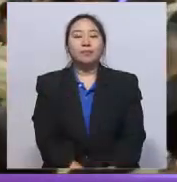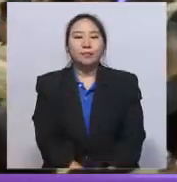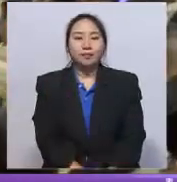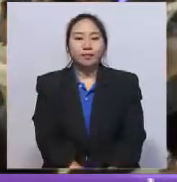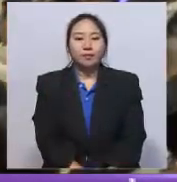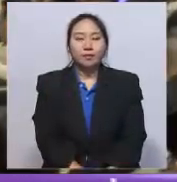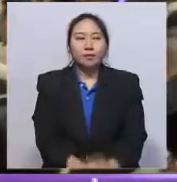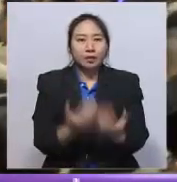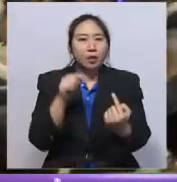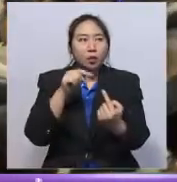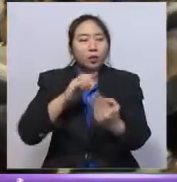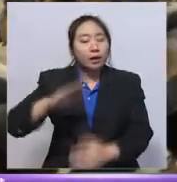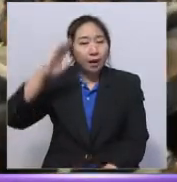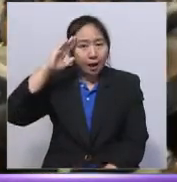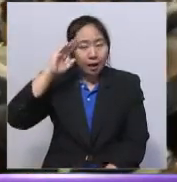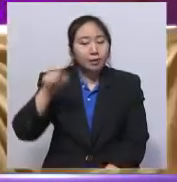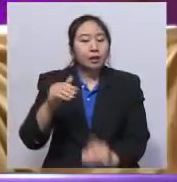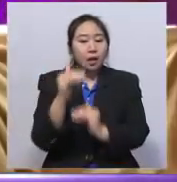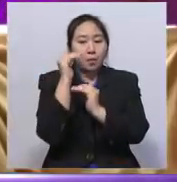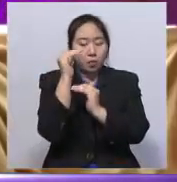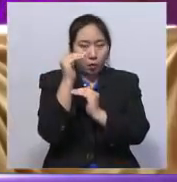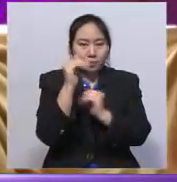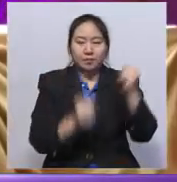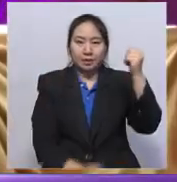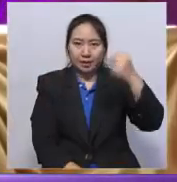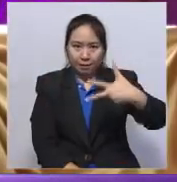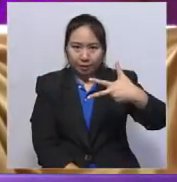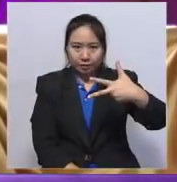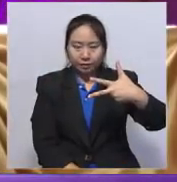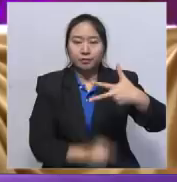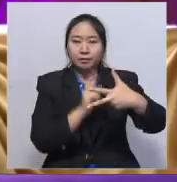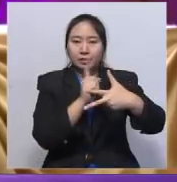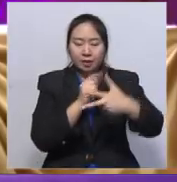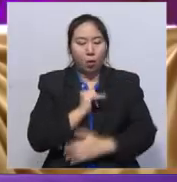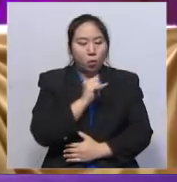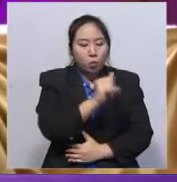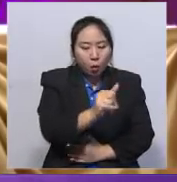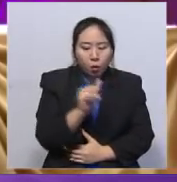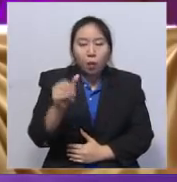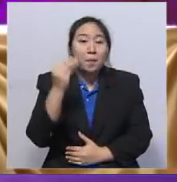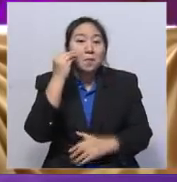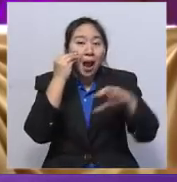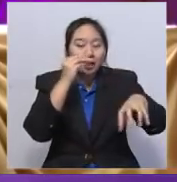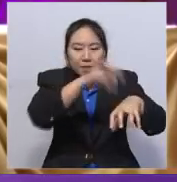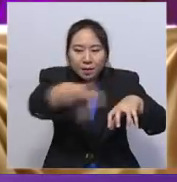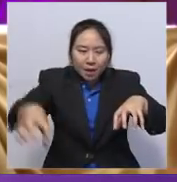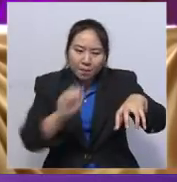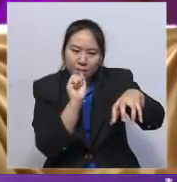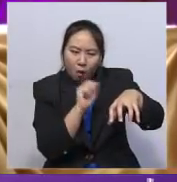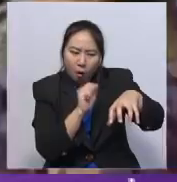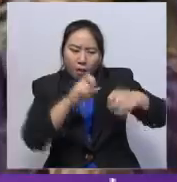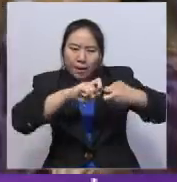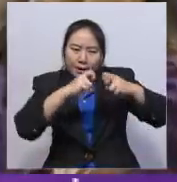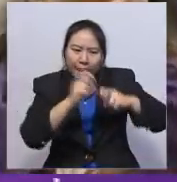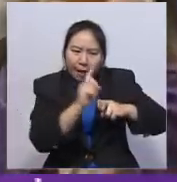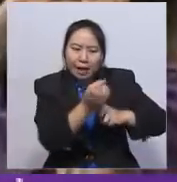โดยมิติด้านความมั่นคงกำหนดหลักบันได3ขั้นคือการลงพื้นที่เคาะประตูบ้านเพื่อรับฟังปัญหาไป